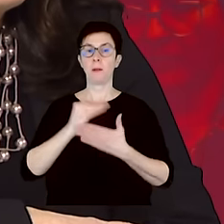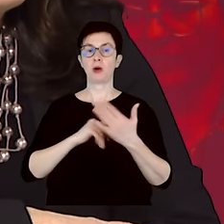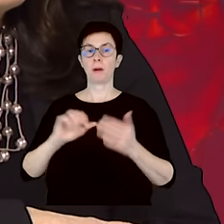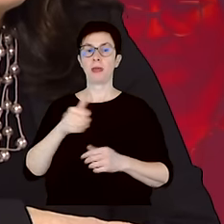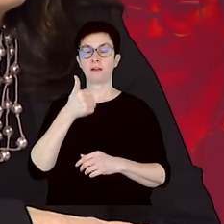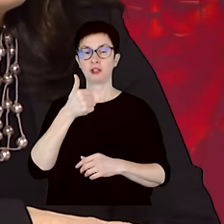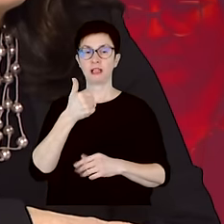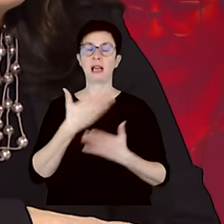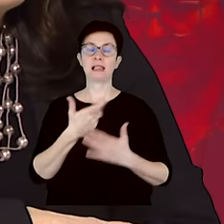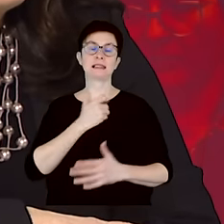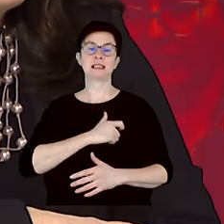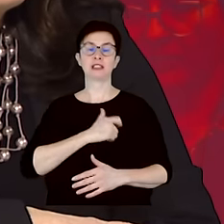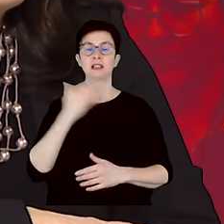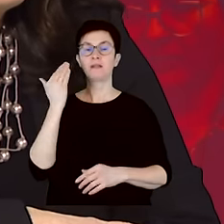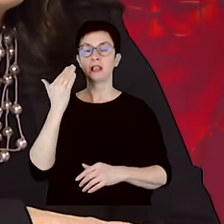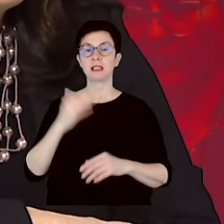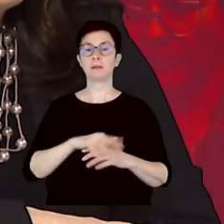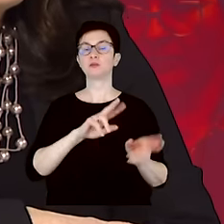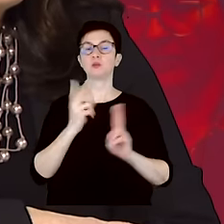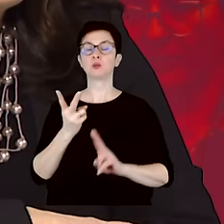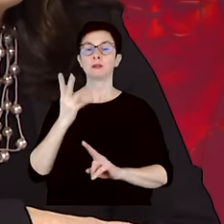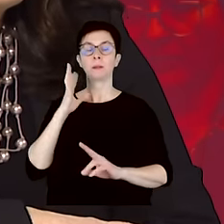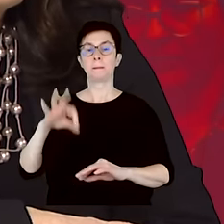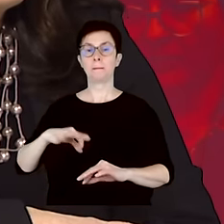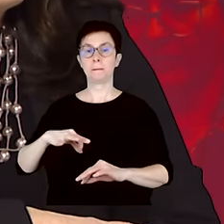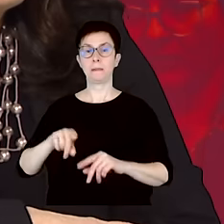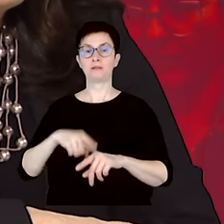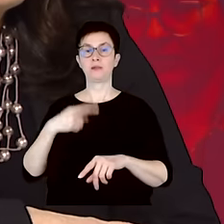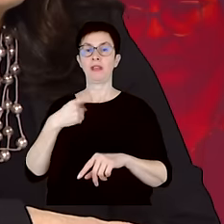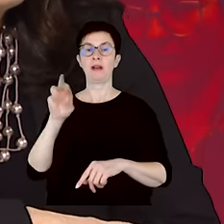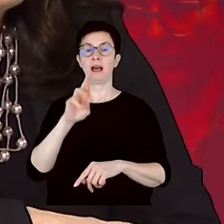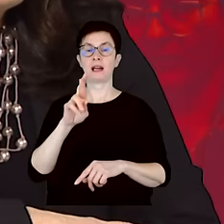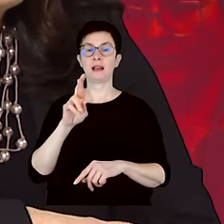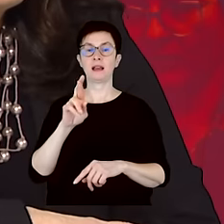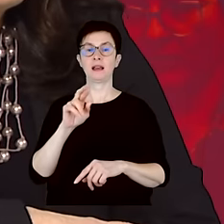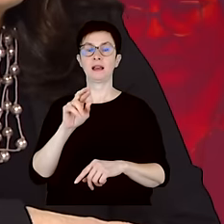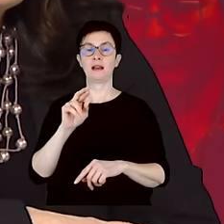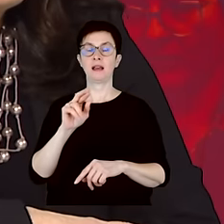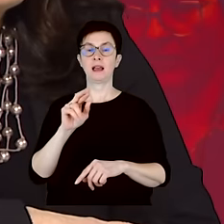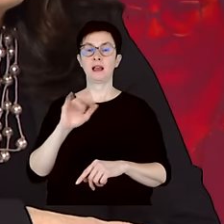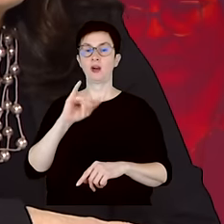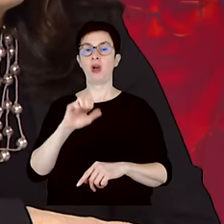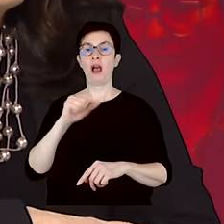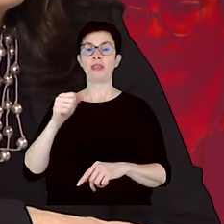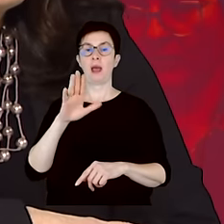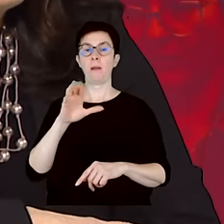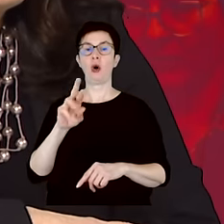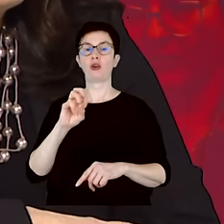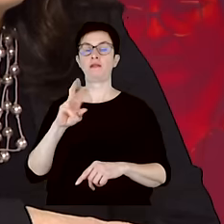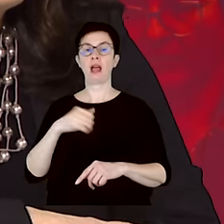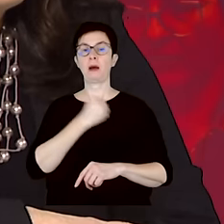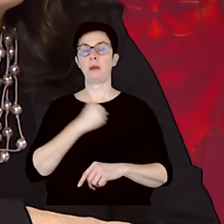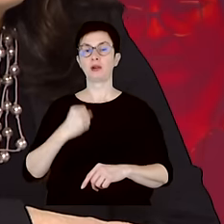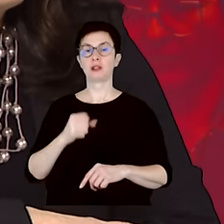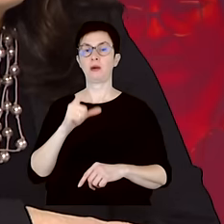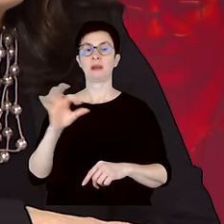serdeczniej witam. I pani również doktor, pani doktor Joanna Borowiak, poseł Prawa i Sprawiedliwości.